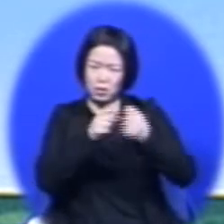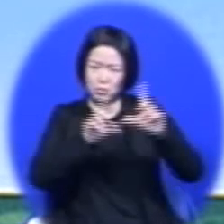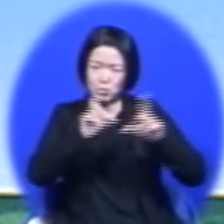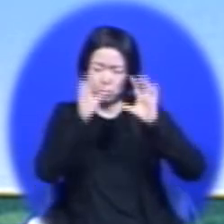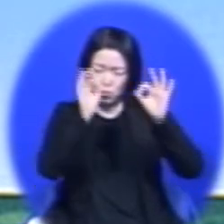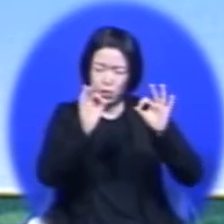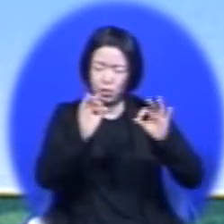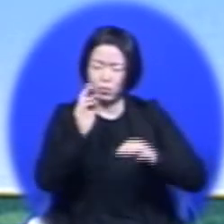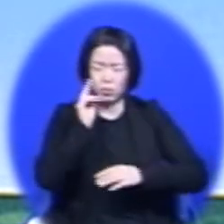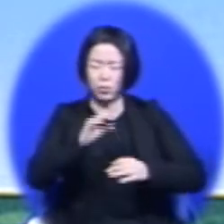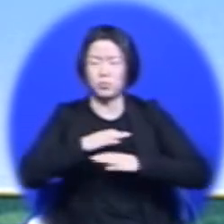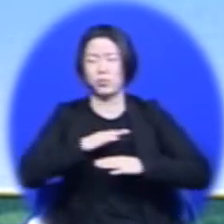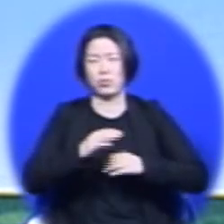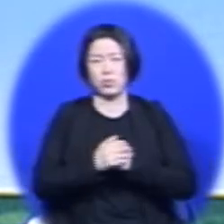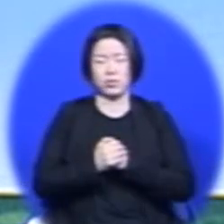너무너무 무서웠어요.